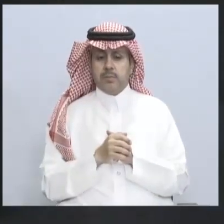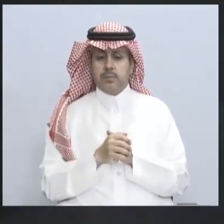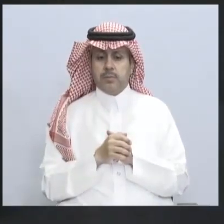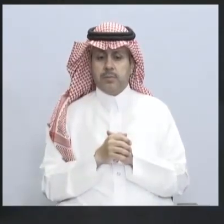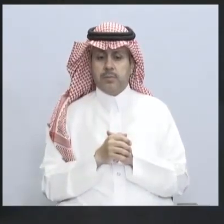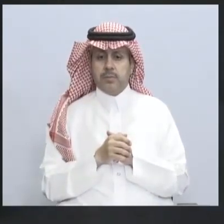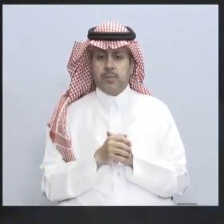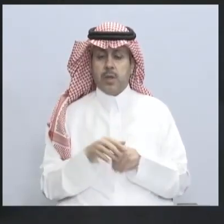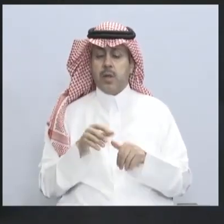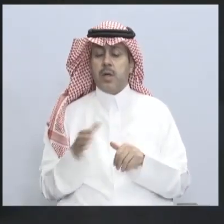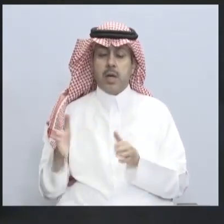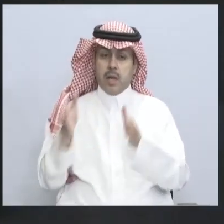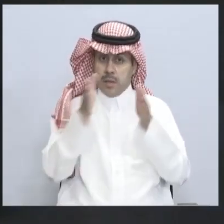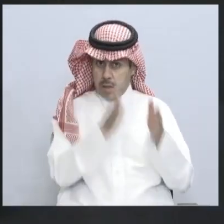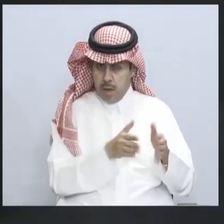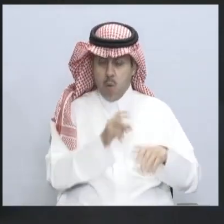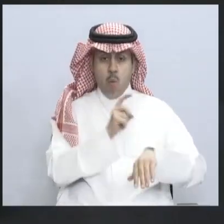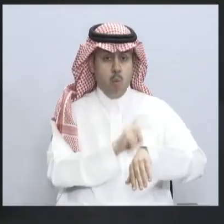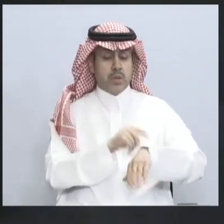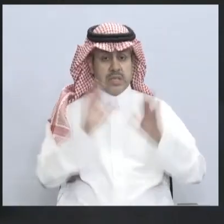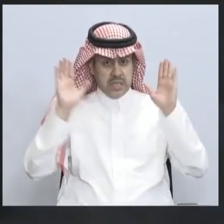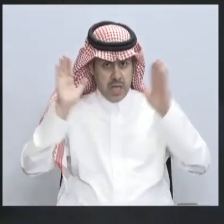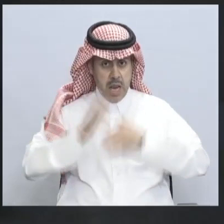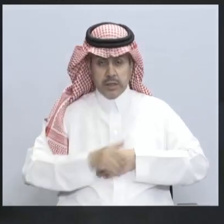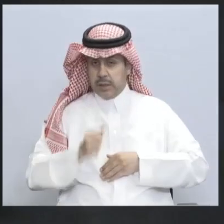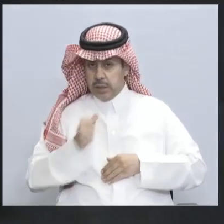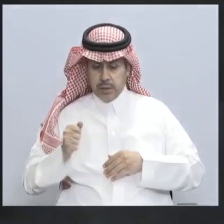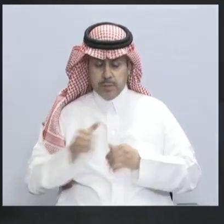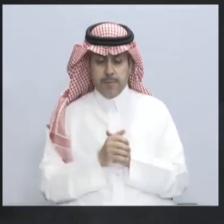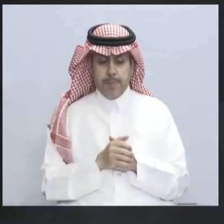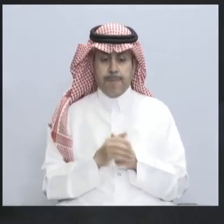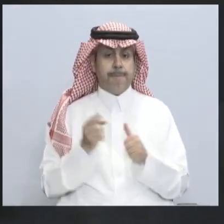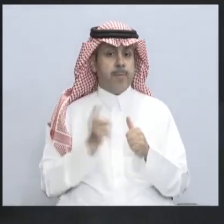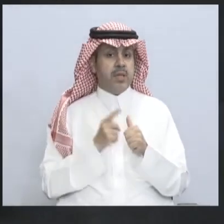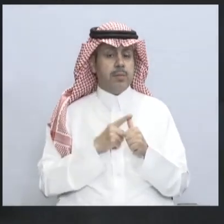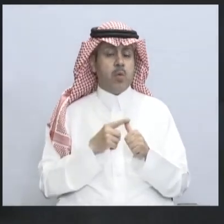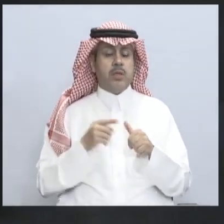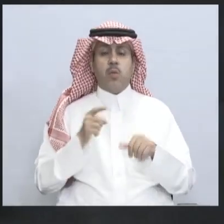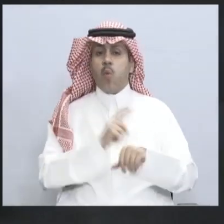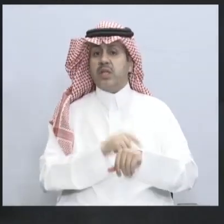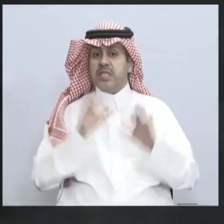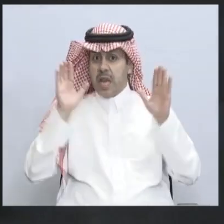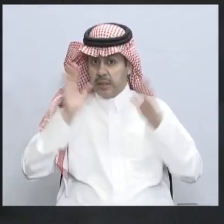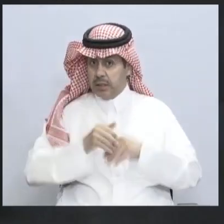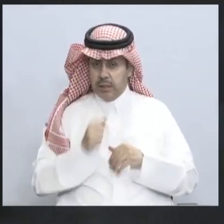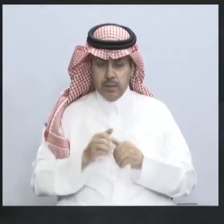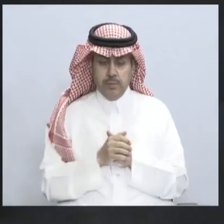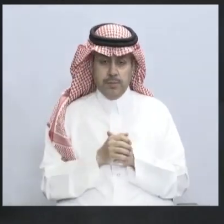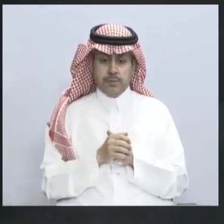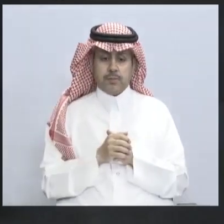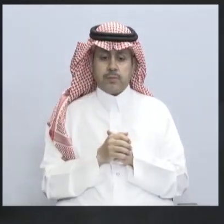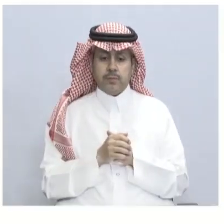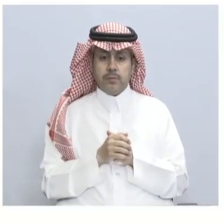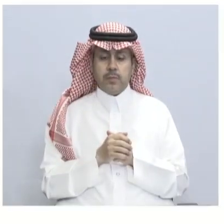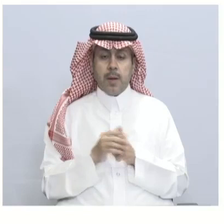ناتي الان الى وقت صلاه العيد متى يبدا وقت صلاه العيد يا ابنائي احسنتم من